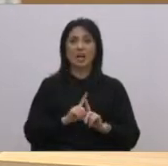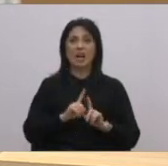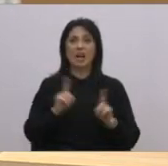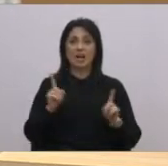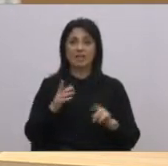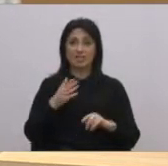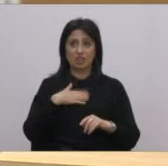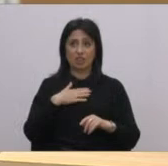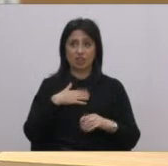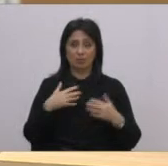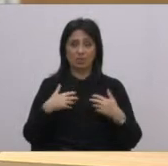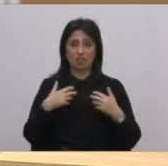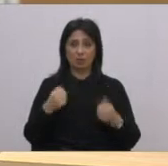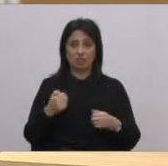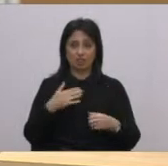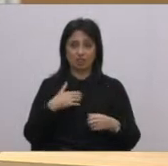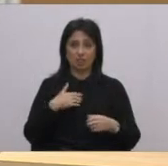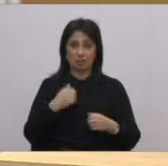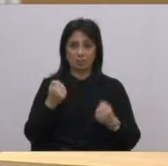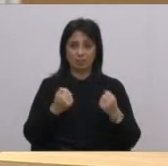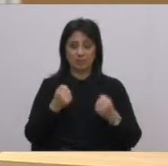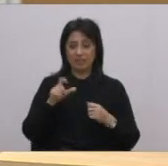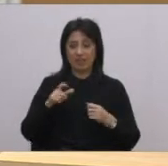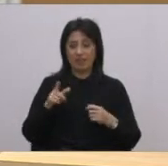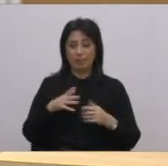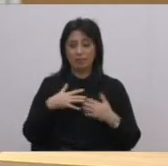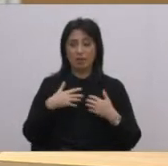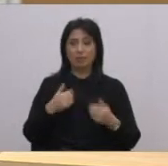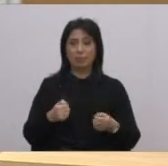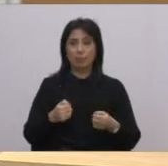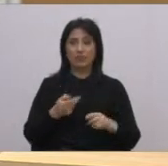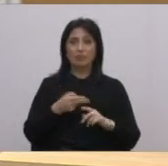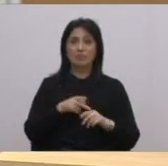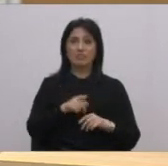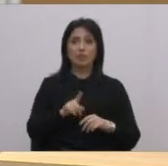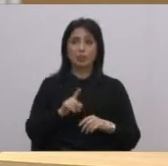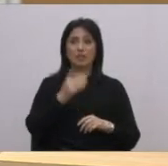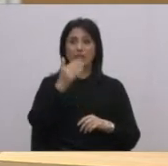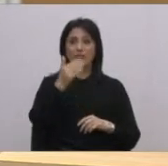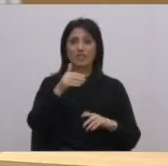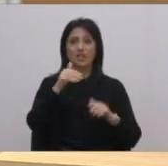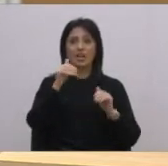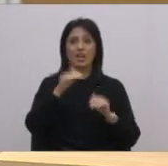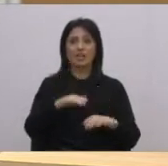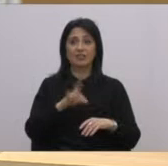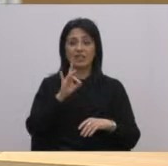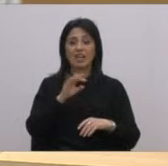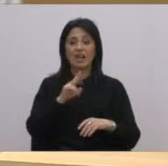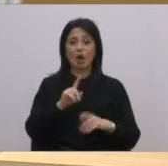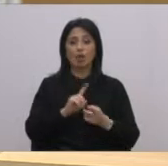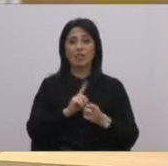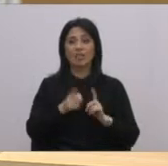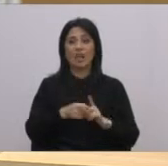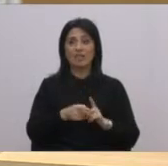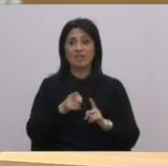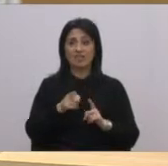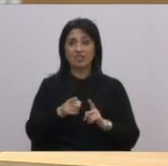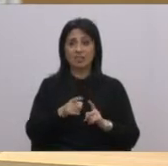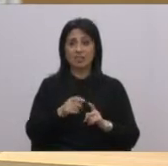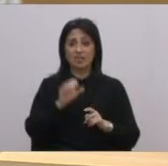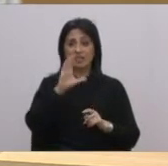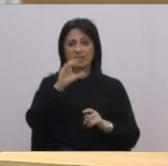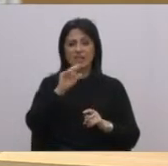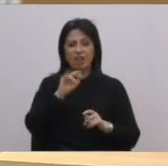gansakutrebuli chems jamrtelobas da chem gzavrebis jamrtelobas imistvis ro tkeni gadaqvetilebit rikotis natsvat